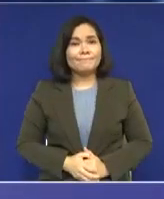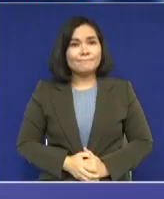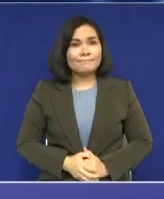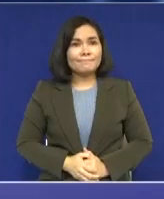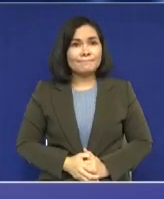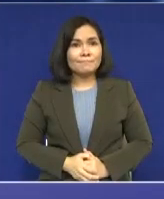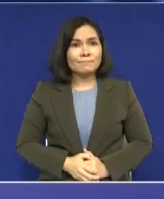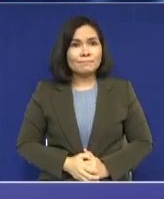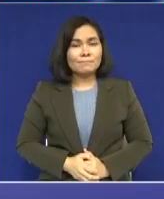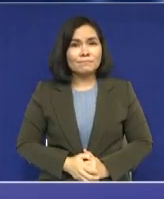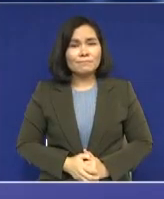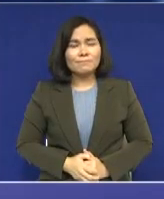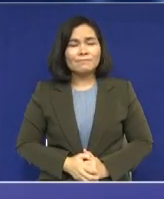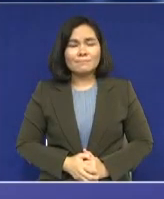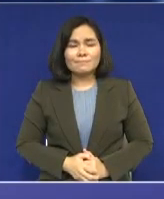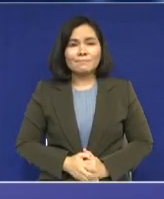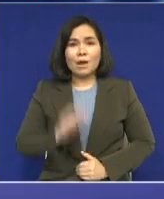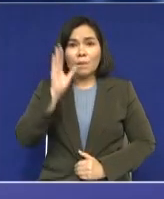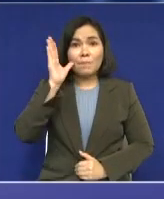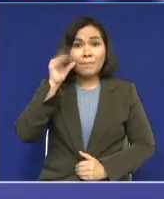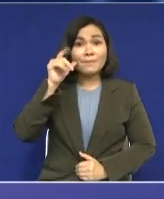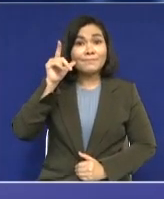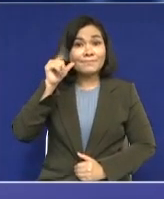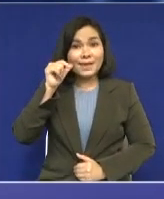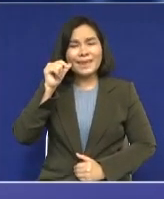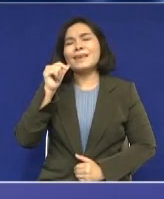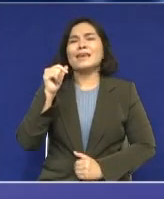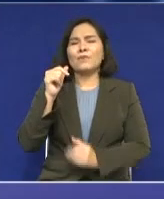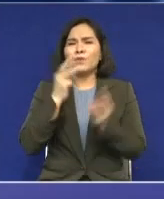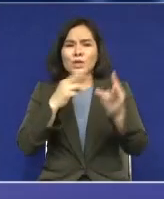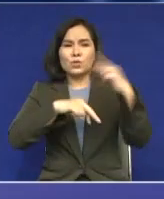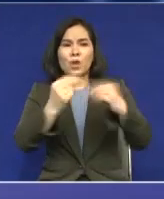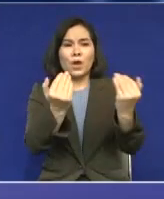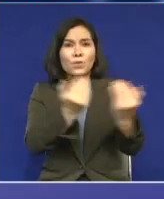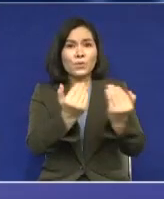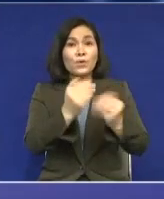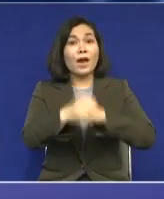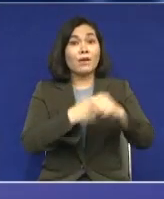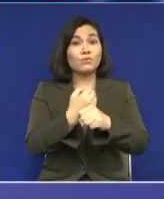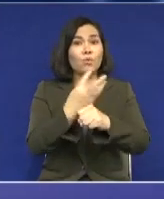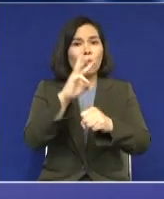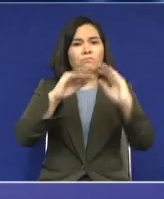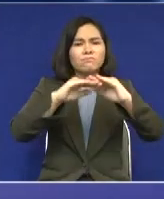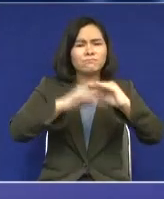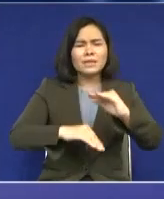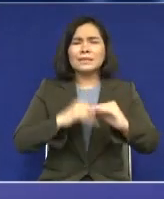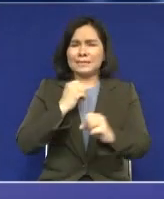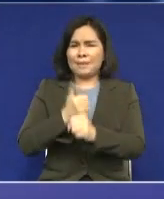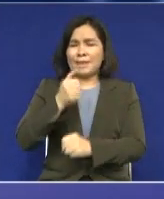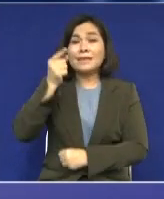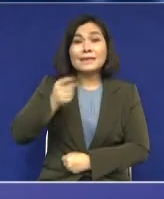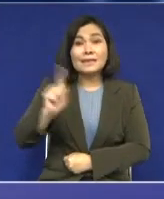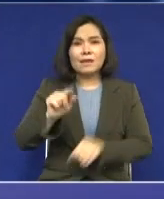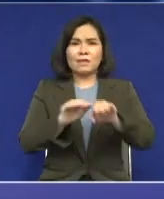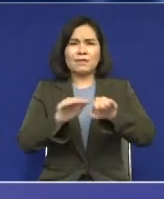ค่ะคำแนะนำสำหรับพ่อแม่ผู้ปกครองนะคะสำหรับเด็กเล็กค่ะที่น่าจะมาปรับใช้ได้จริงค่ะก็คือว่าในเด็กเล็กเนี่ย